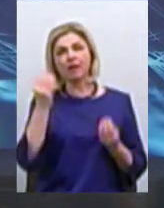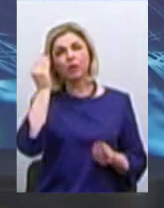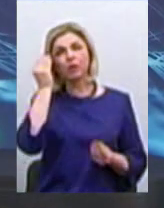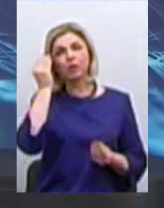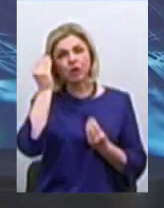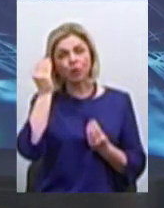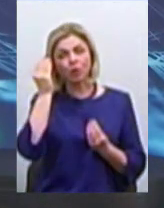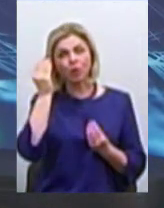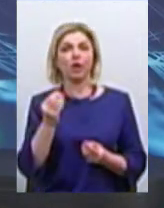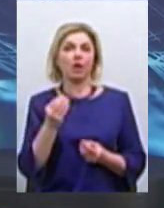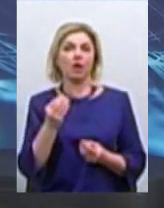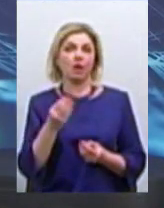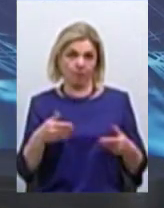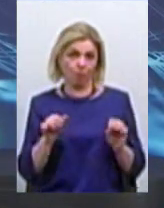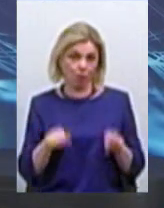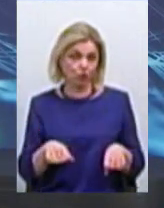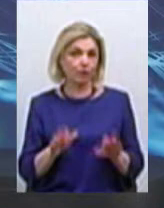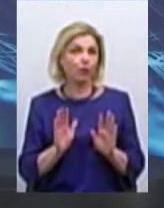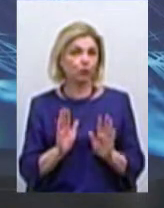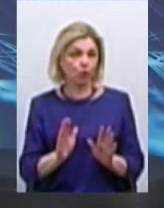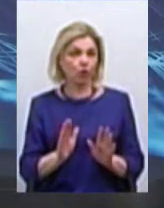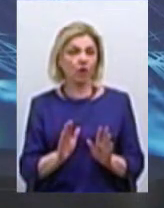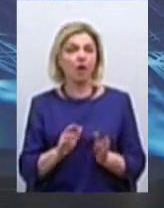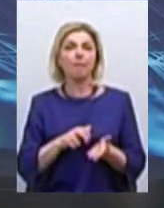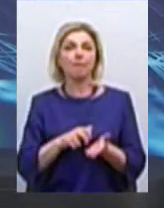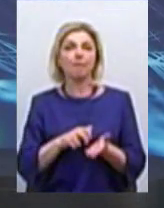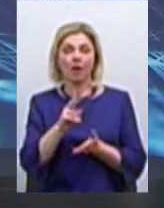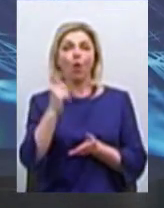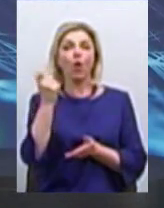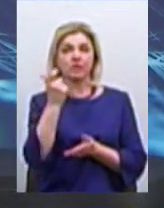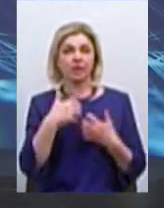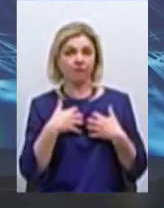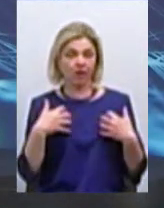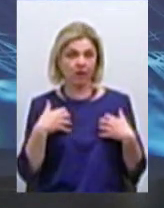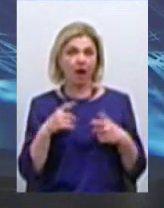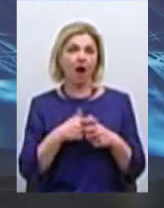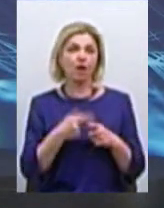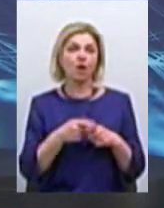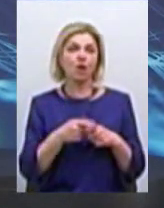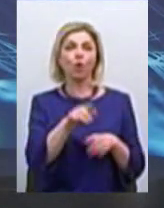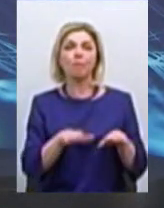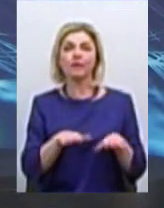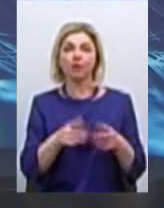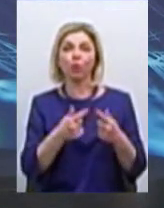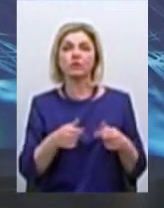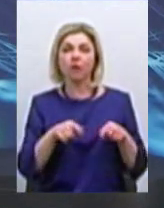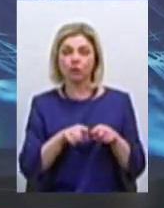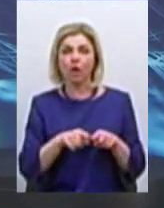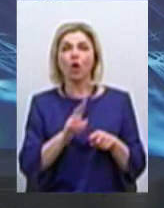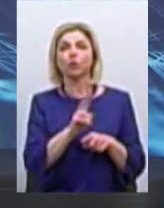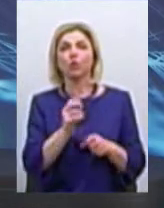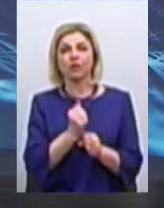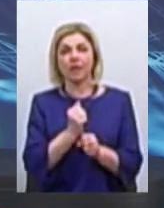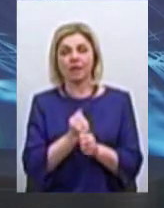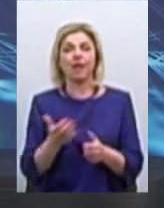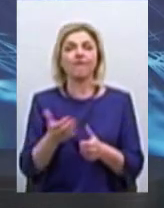зору ми можемо тільки дійти до власника тварин або до тієї установи, яка здійснює відлов тварин,